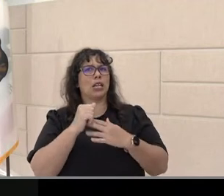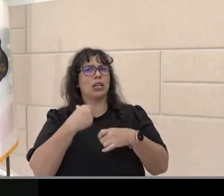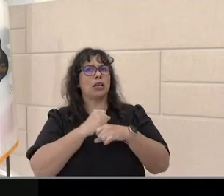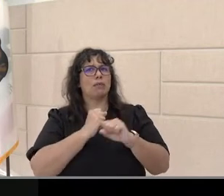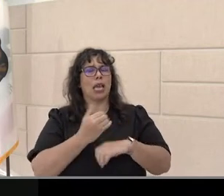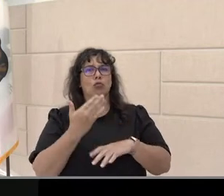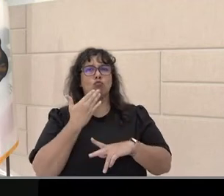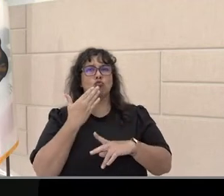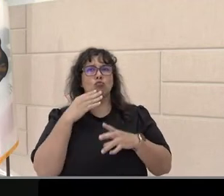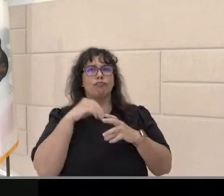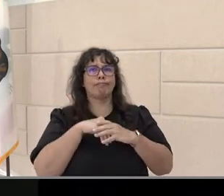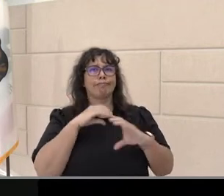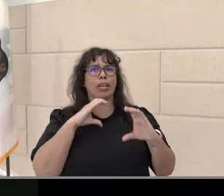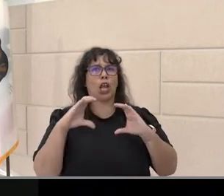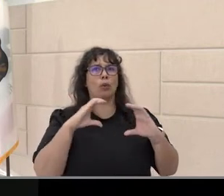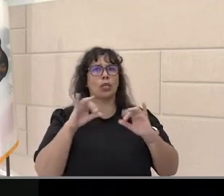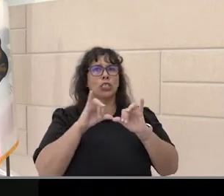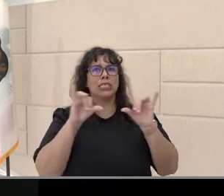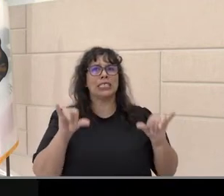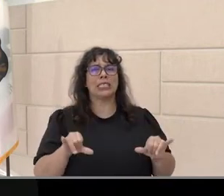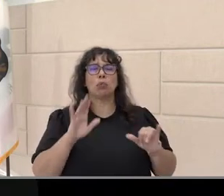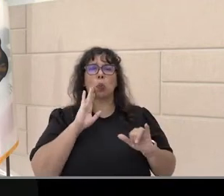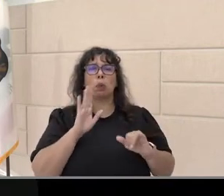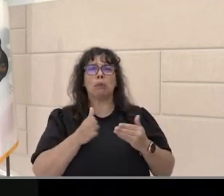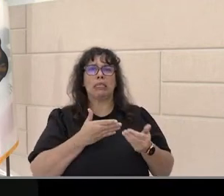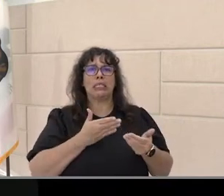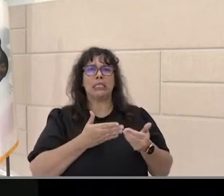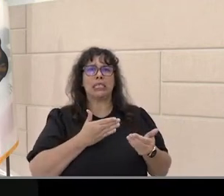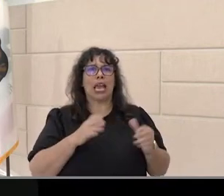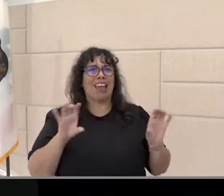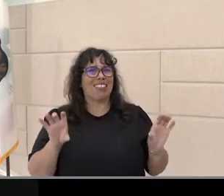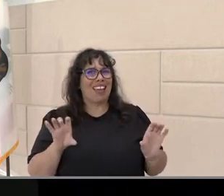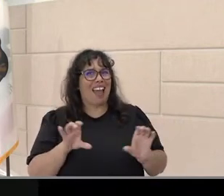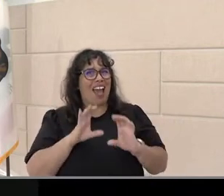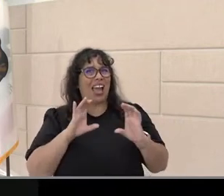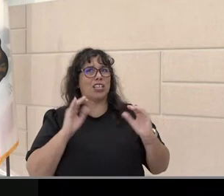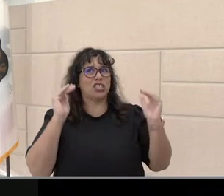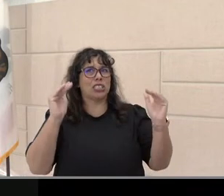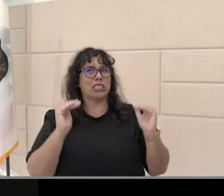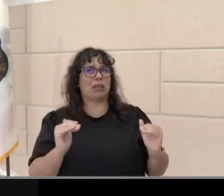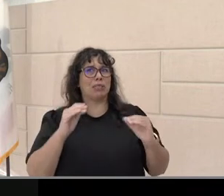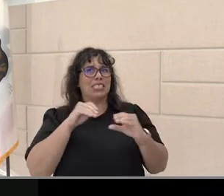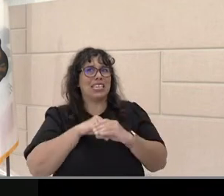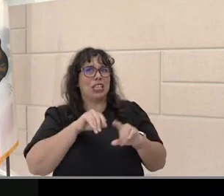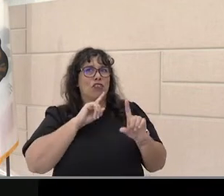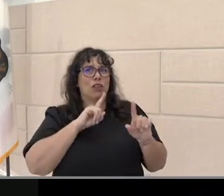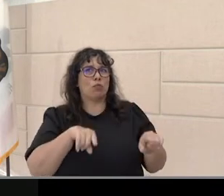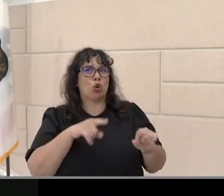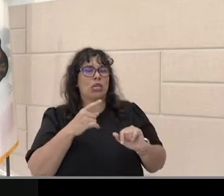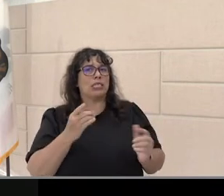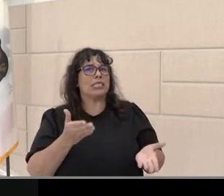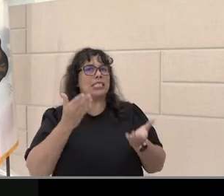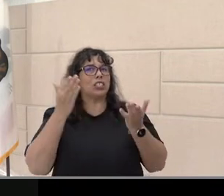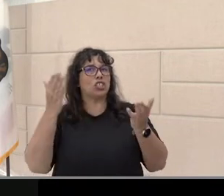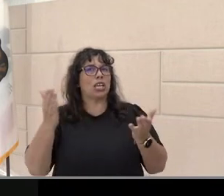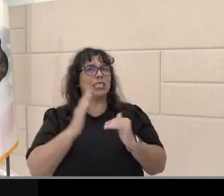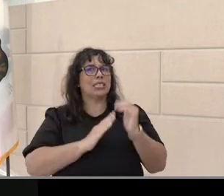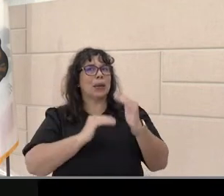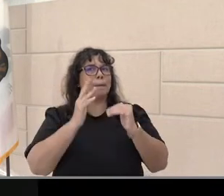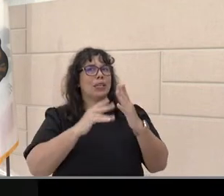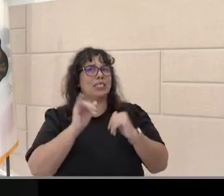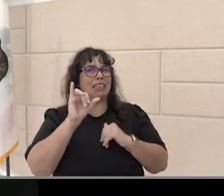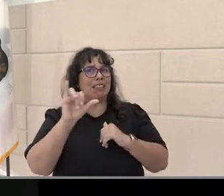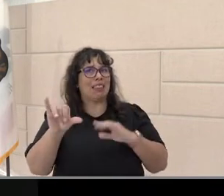ដើម្បីធ្វើយ៉ាងណាដើម្បីឲ្យមានការកកើតនៅក្នុងការធ្វើទំនាក់ទំនងរបាយការណ៍នេះ